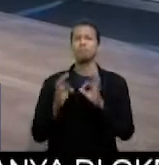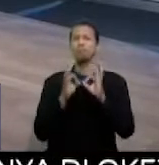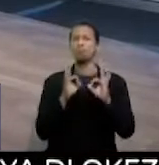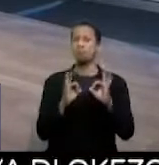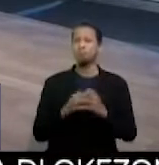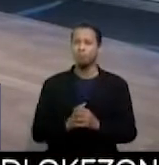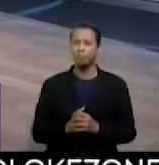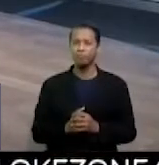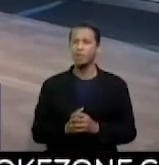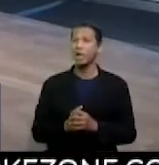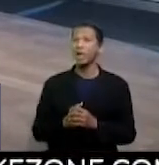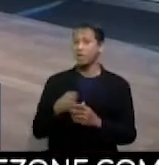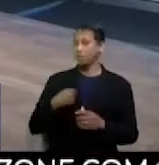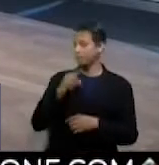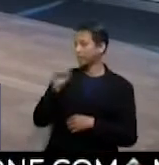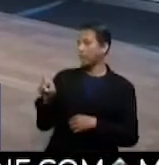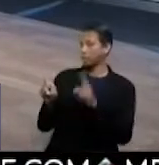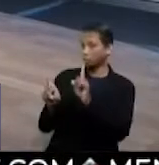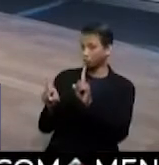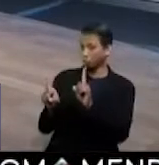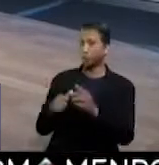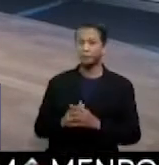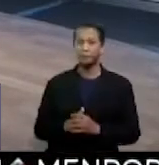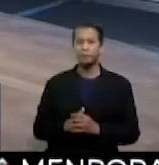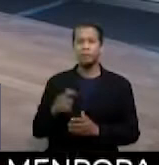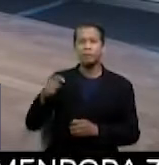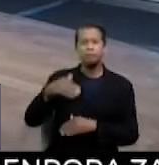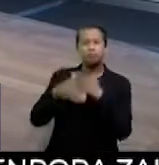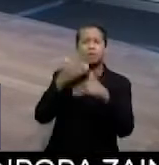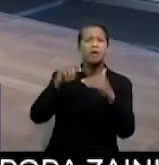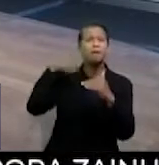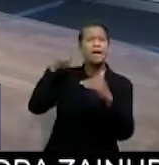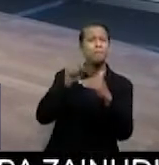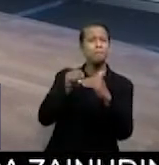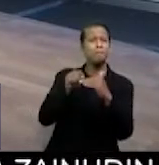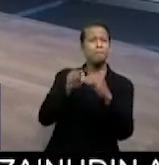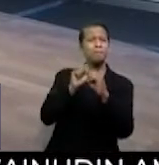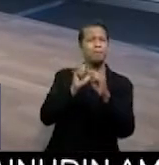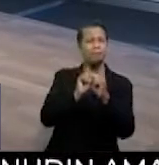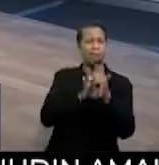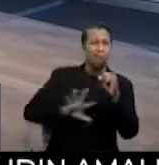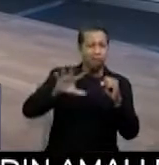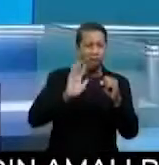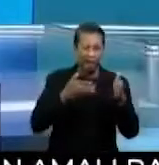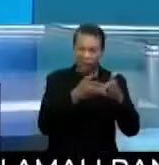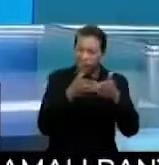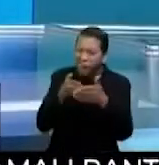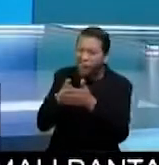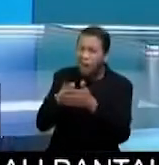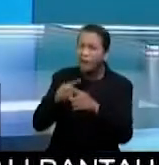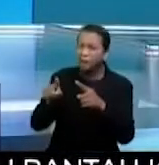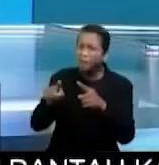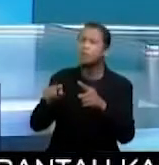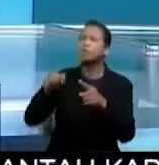Melihat tantangan terhadap industri perfilman tanah air yang idealnya tentu merupakan kontribusi yang besar untuk perekonomian Indonesia.